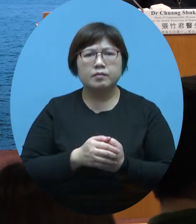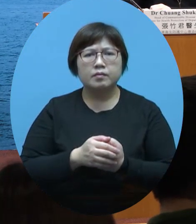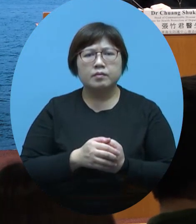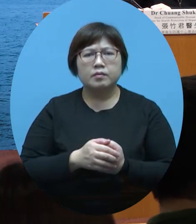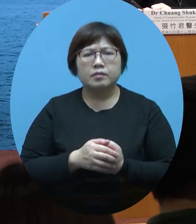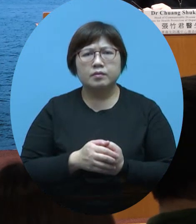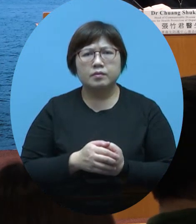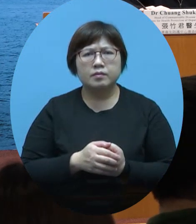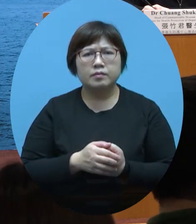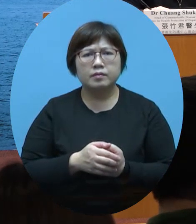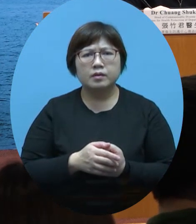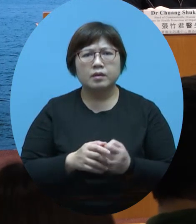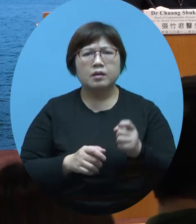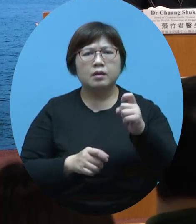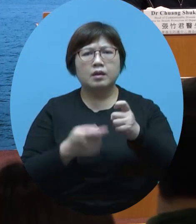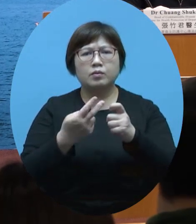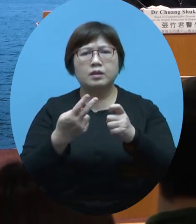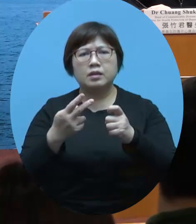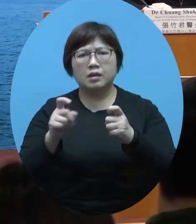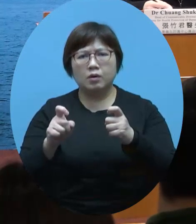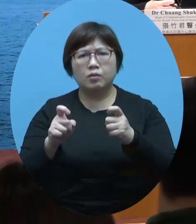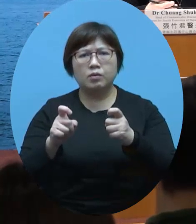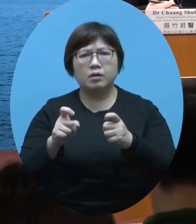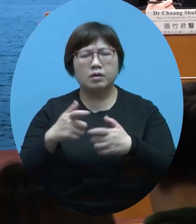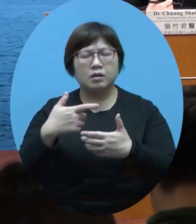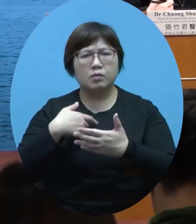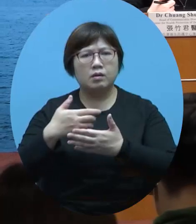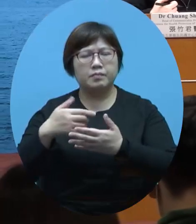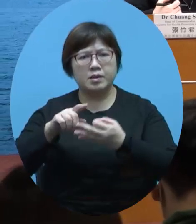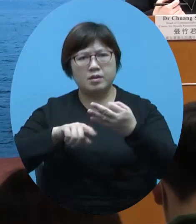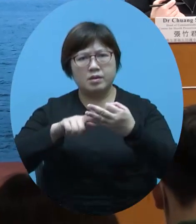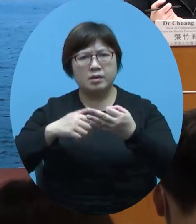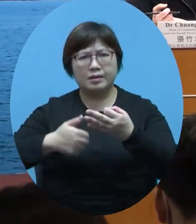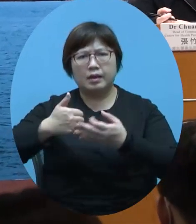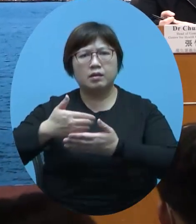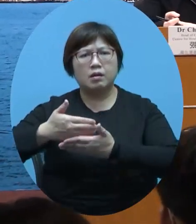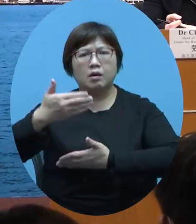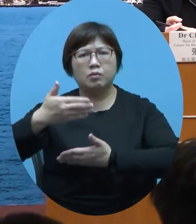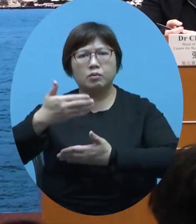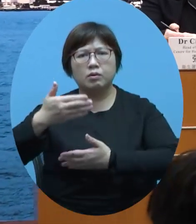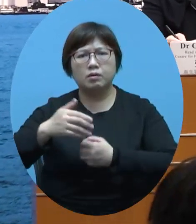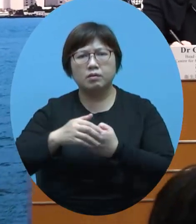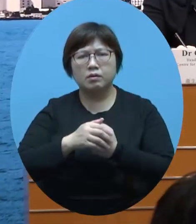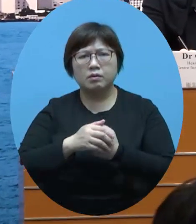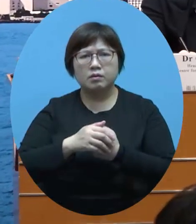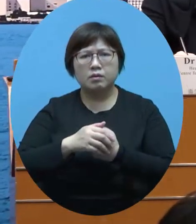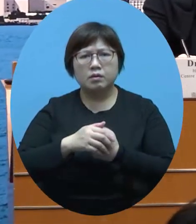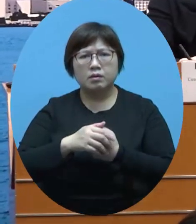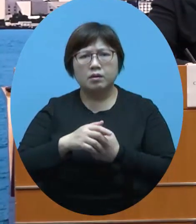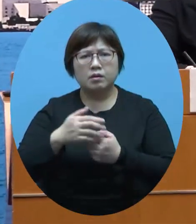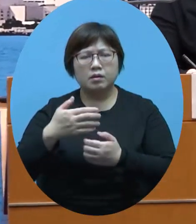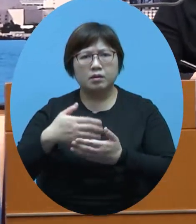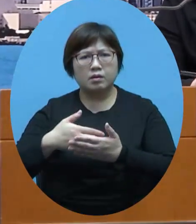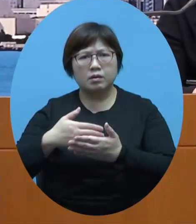就講翻929嗰個益城嗰個嗰樓層嗰度啦，咁據我所知就三佢嗰層樓咧